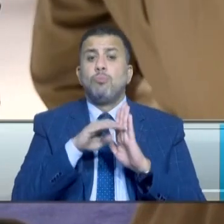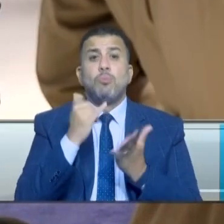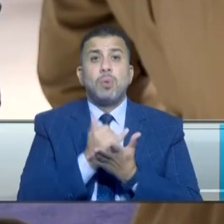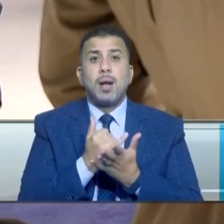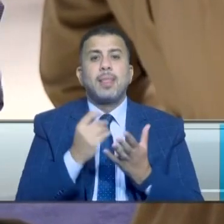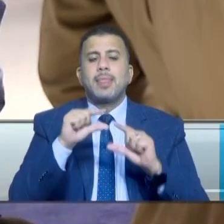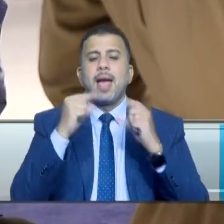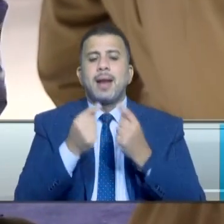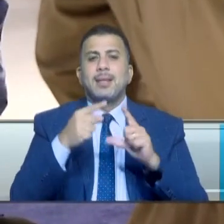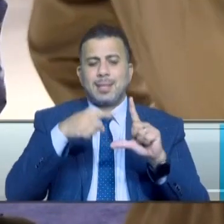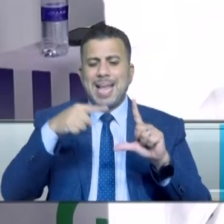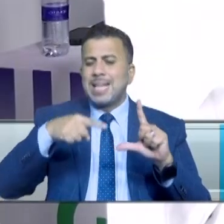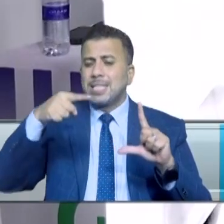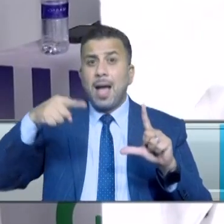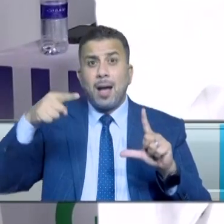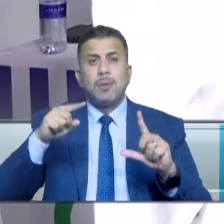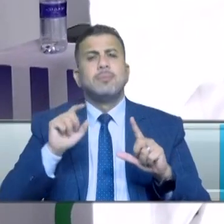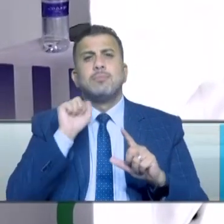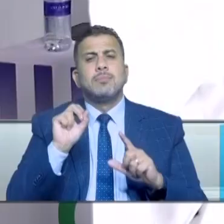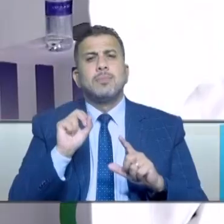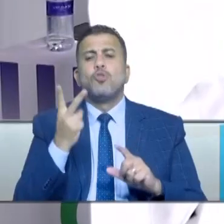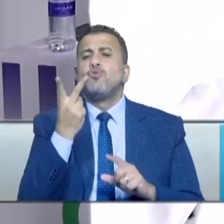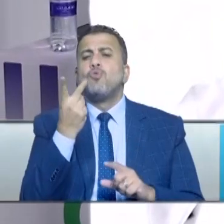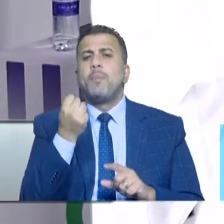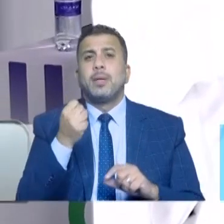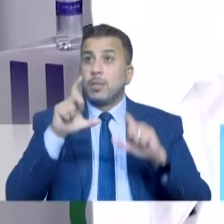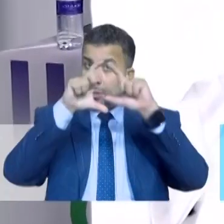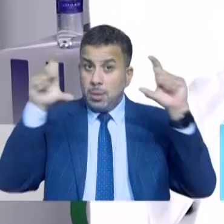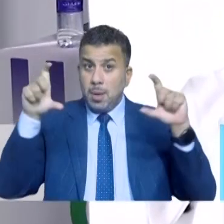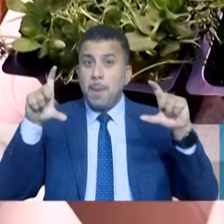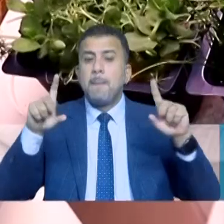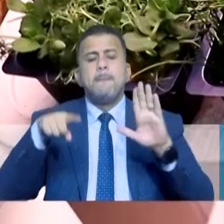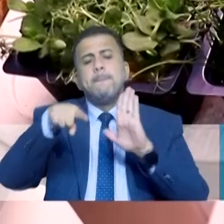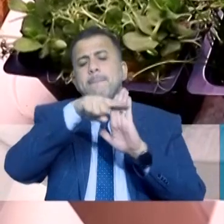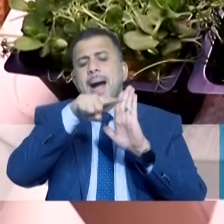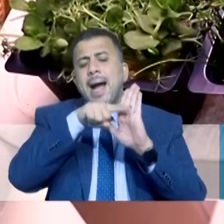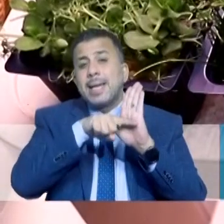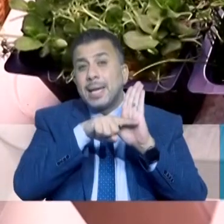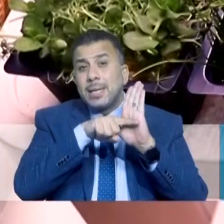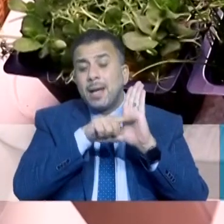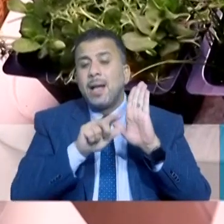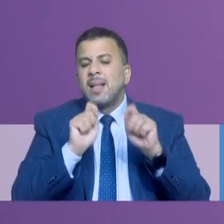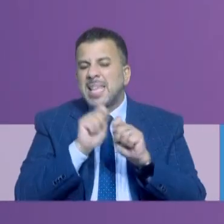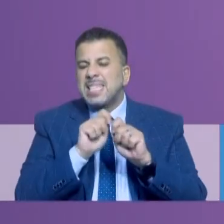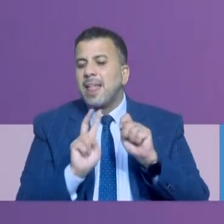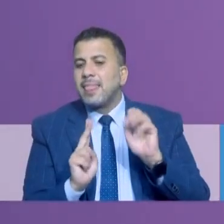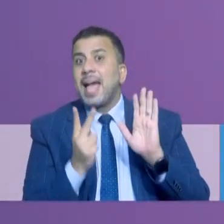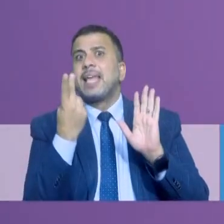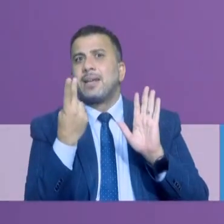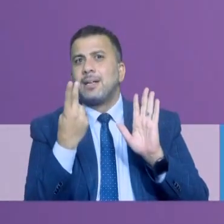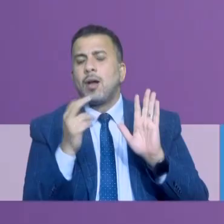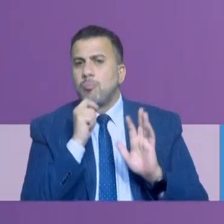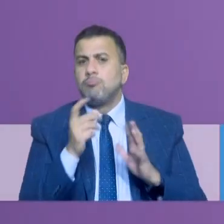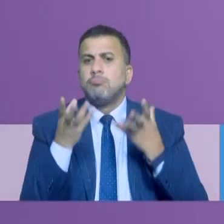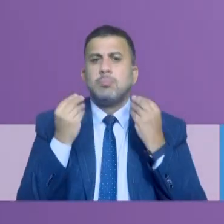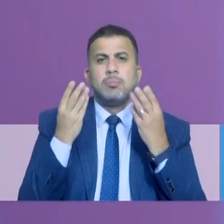دائره الاحصاء والتنميه المجتمعيه على مدى يومين تحت شعار معايير تصنع التغيير ويساهم المنتدى في